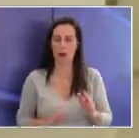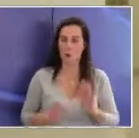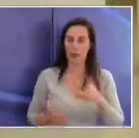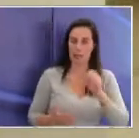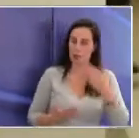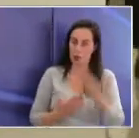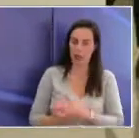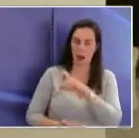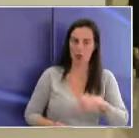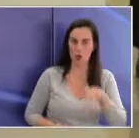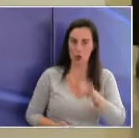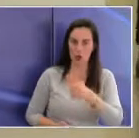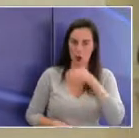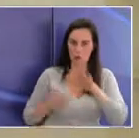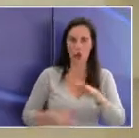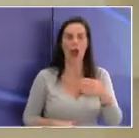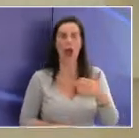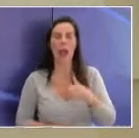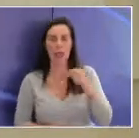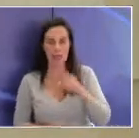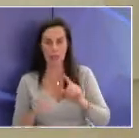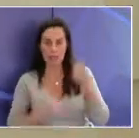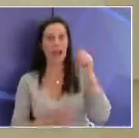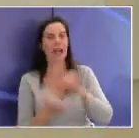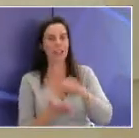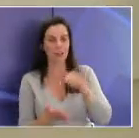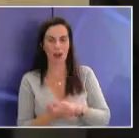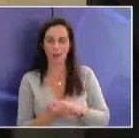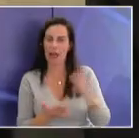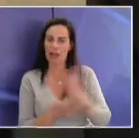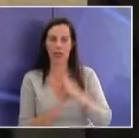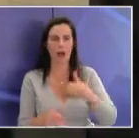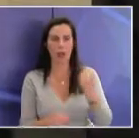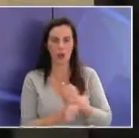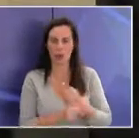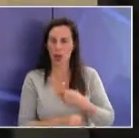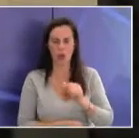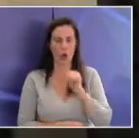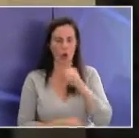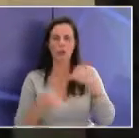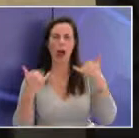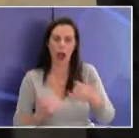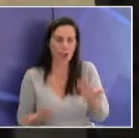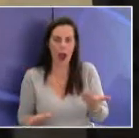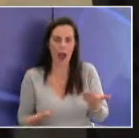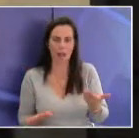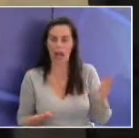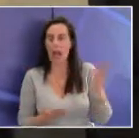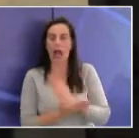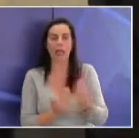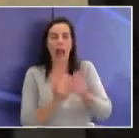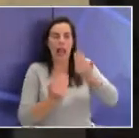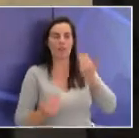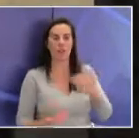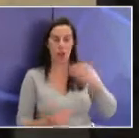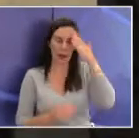יש כתב אישום נגד ראש הממשלה? לא, שאנחנו, אם זה יקרה, חס וחלילה, נשב ונחליט מה אנחנו עושים. אנחנו לא רוצים להחליט לפני